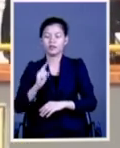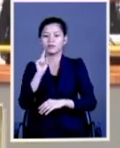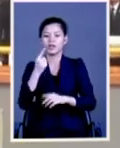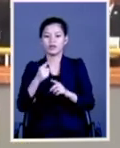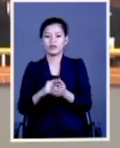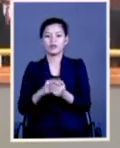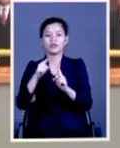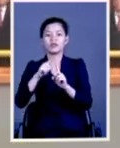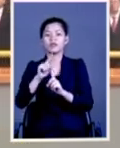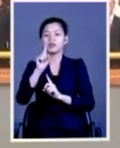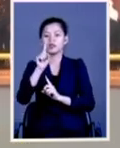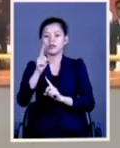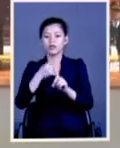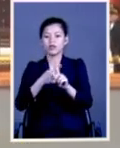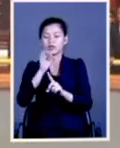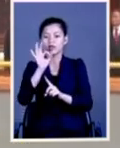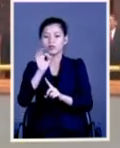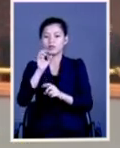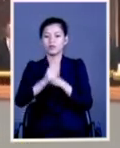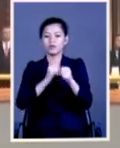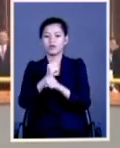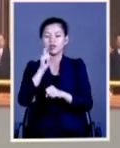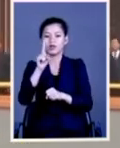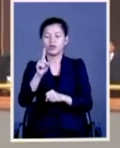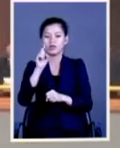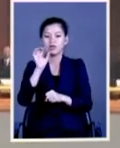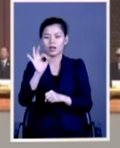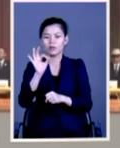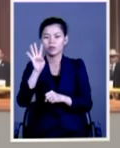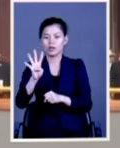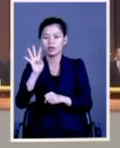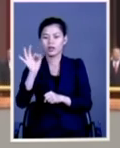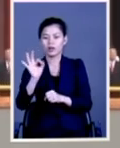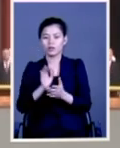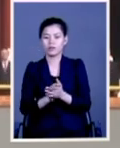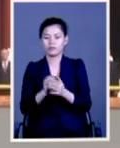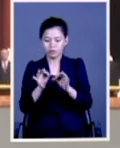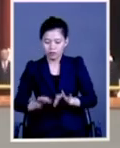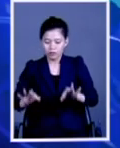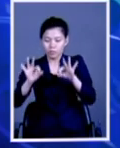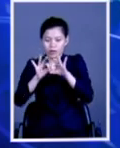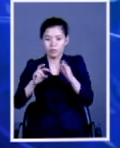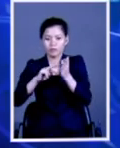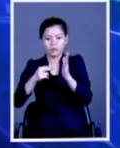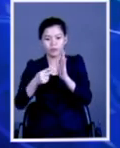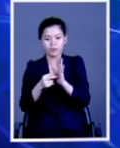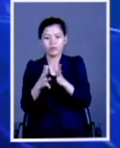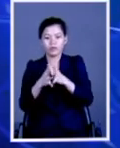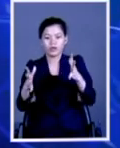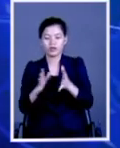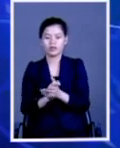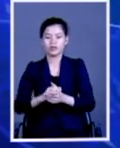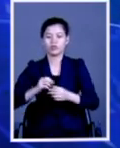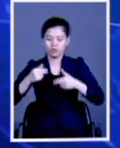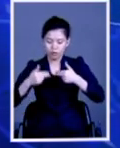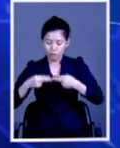าปี1949ถือเป็นเหตุการณ์ที่มีความหมายความสำคัญยิ่งและเป็นศาสนาประวัติศาสตร์